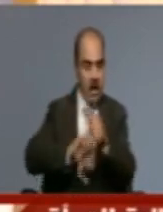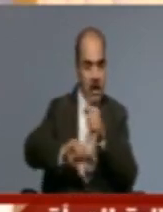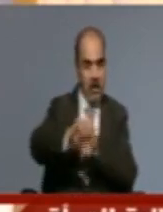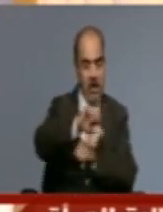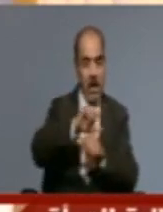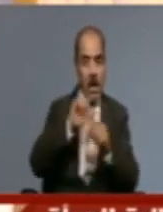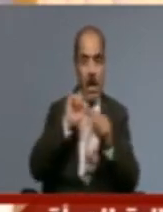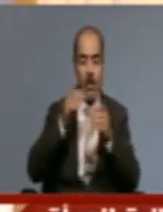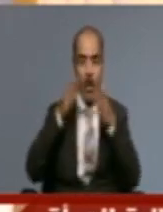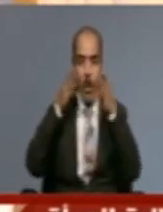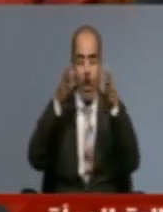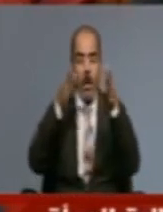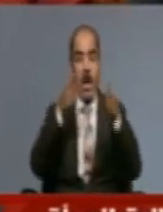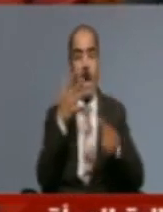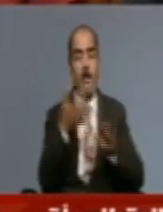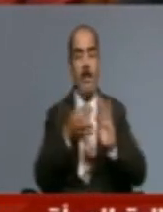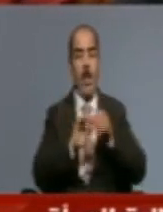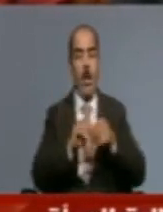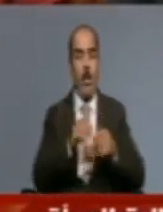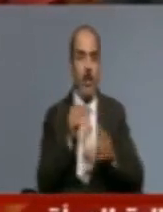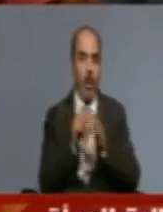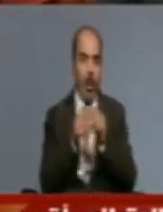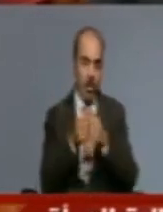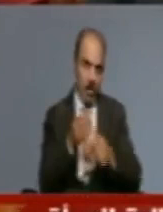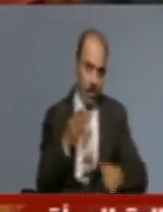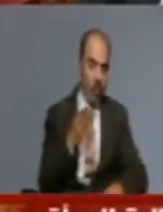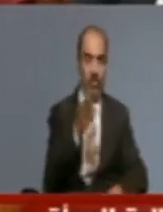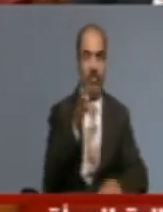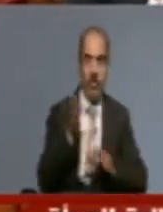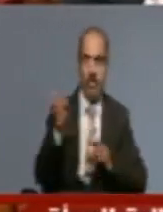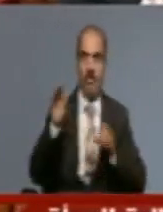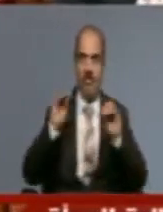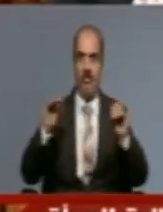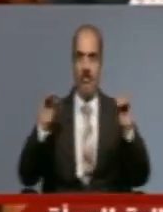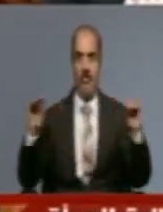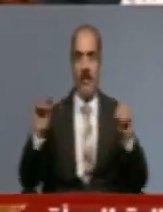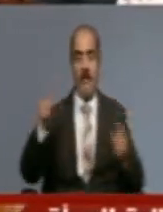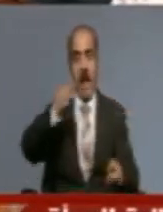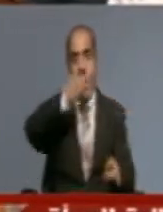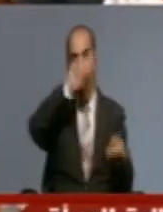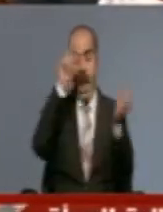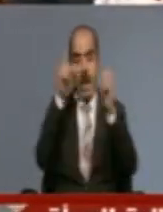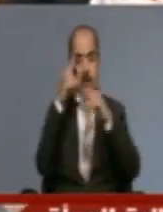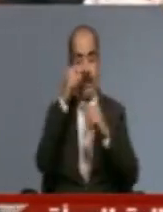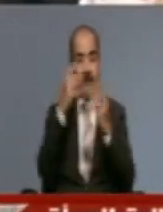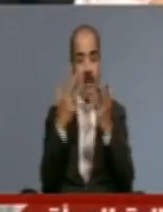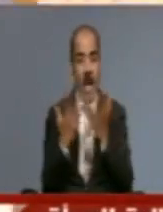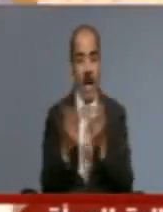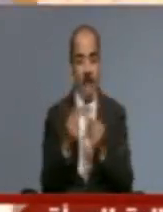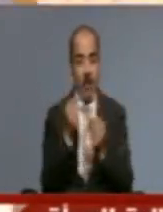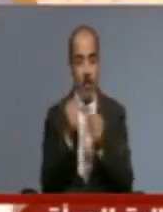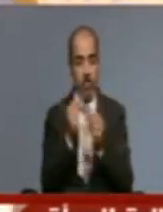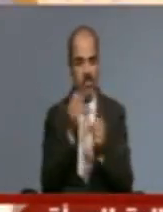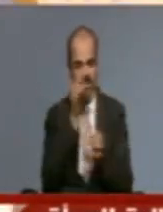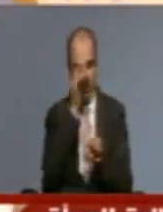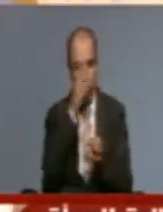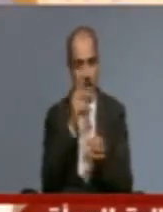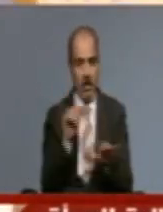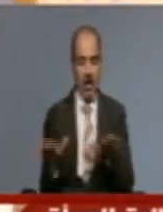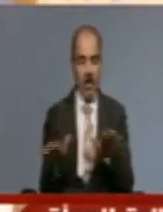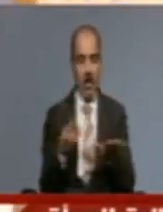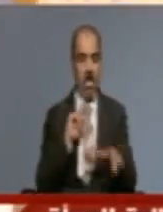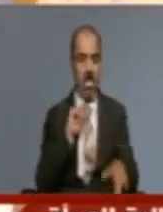عن 5 ملايين باب. الحضور الكريم، تجتاح العالم الآن أزمة اقتصادية تلقي بتداعياتها على